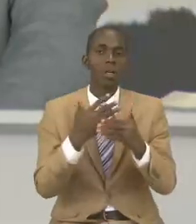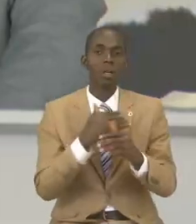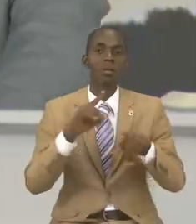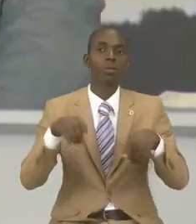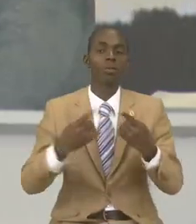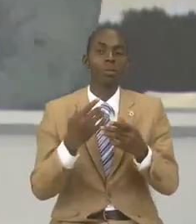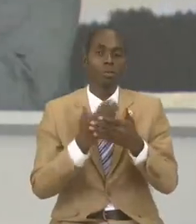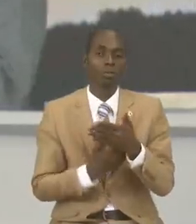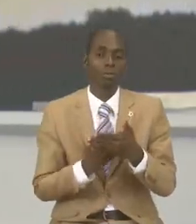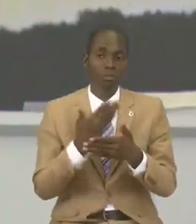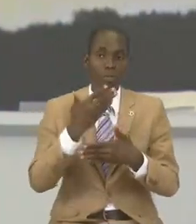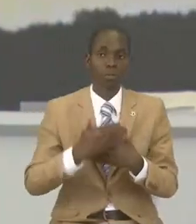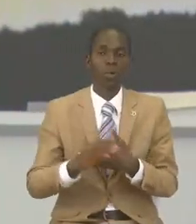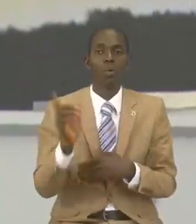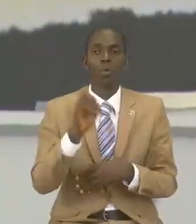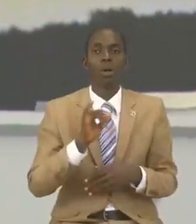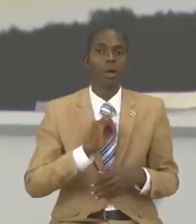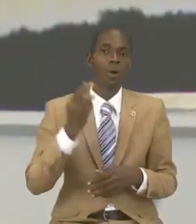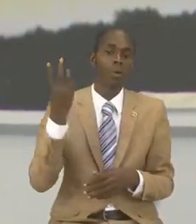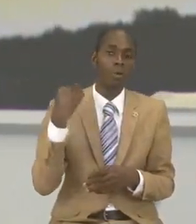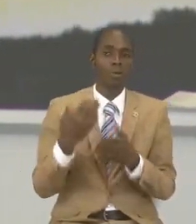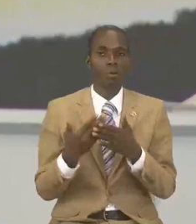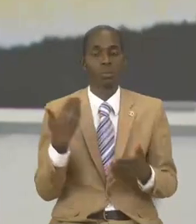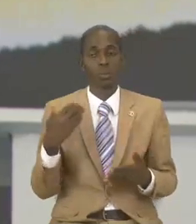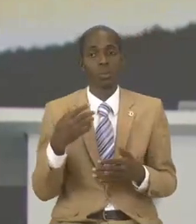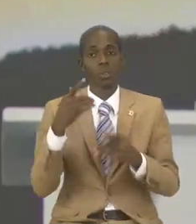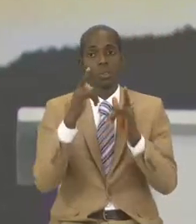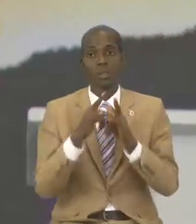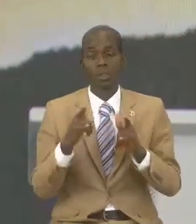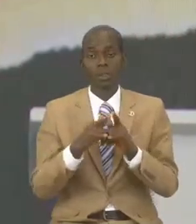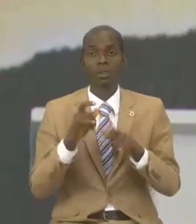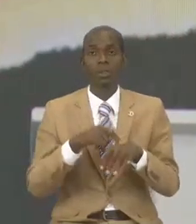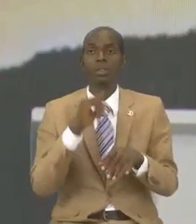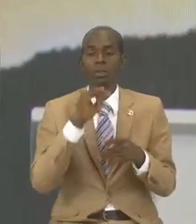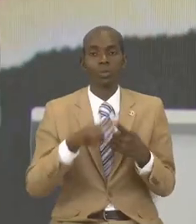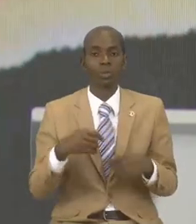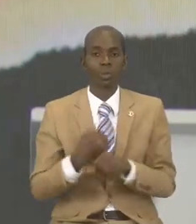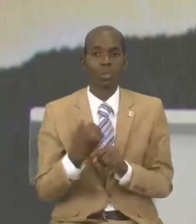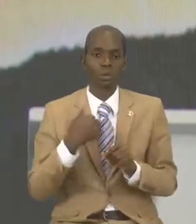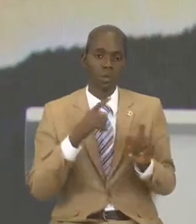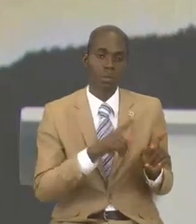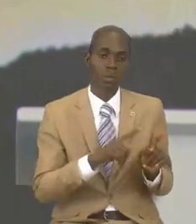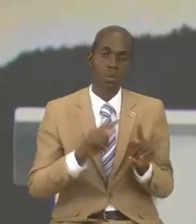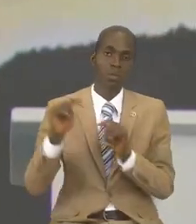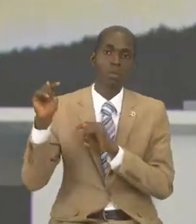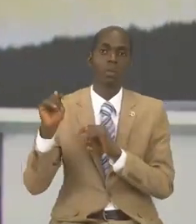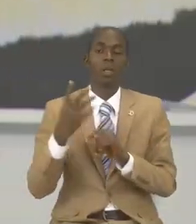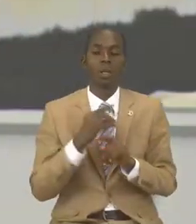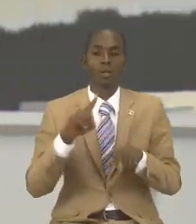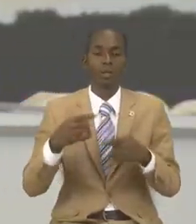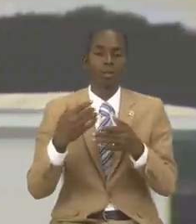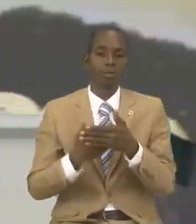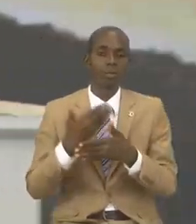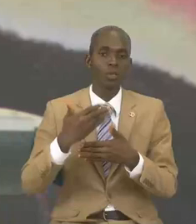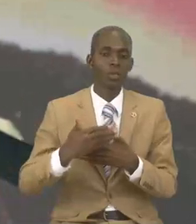aller au-delà de mon niveau actuel. Au moment de la retraite, c'est pour que je transcende et